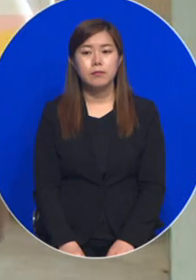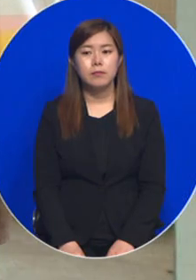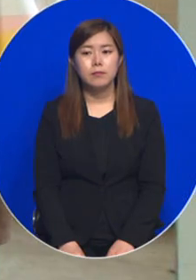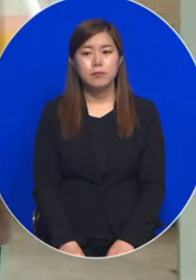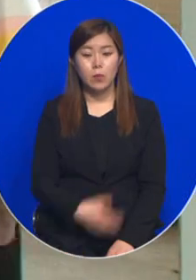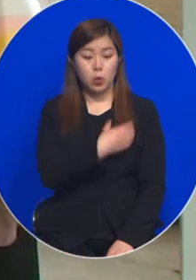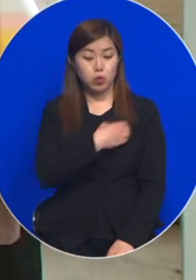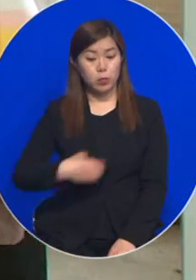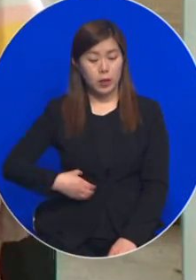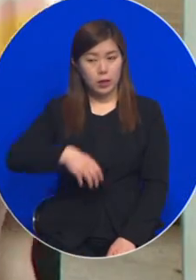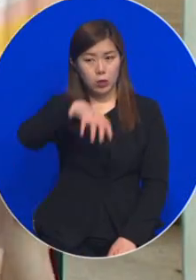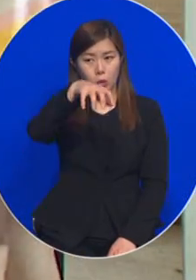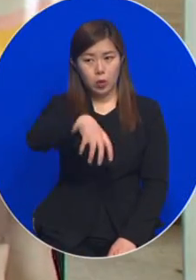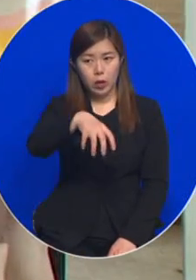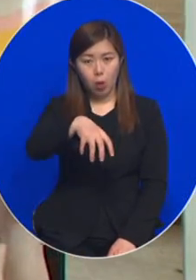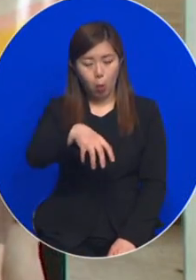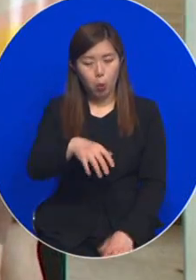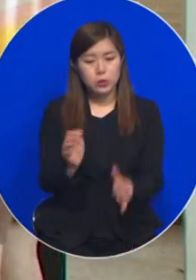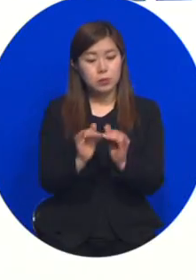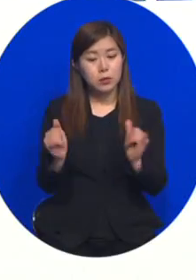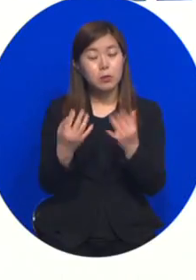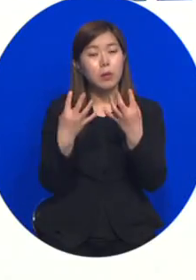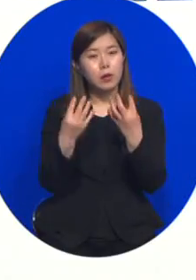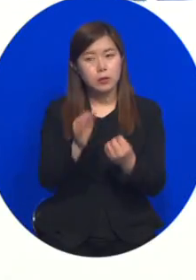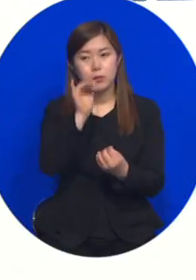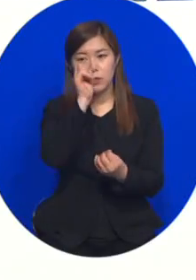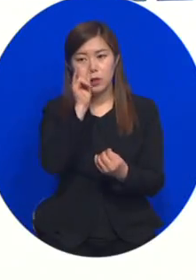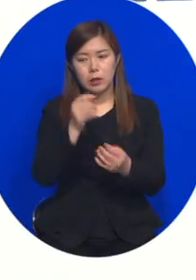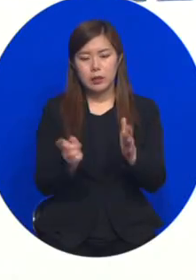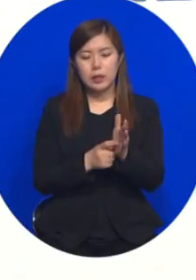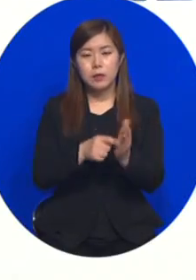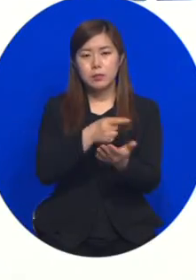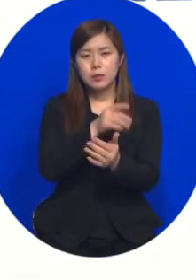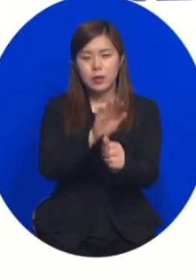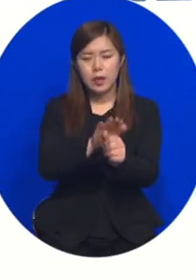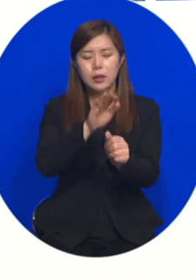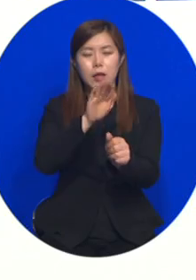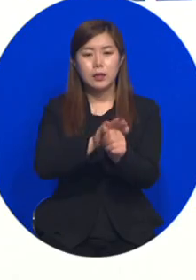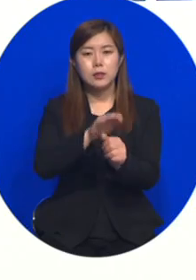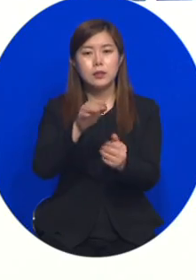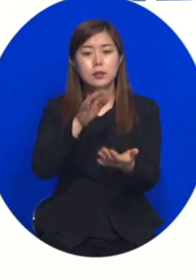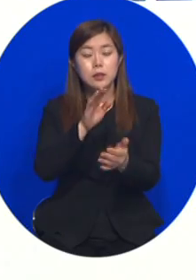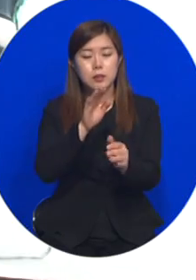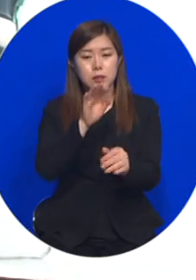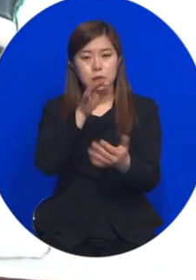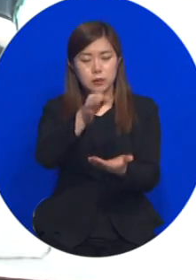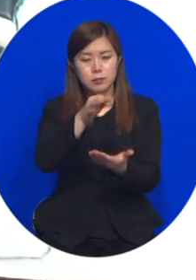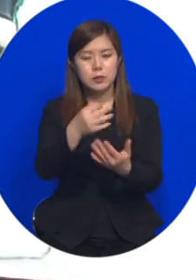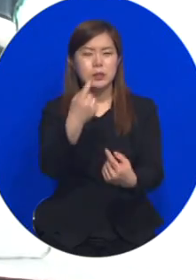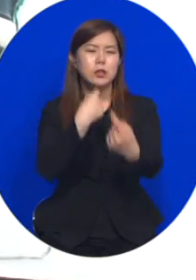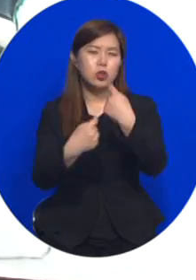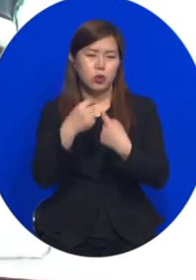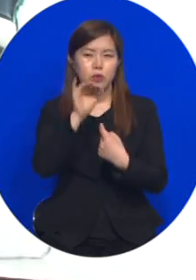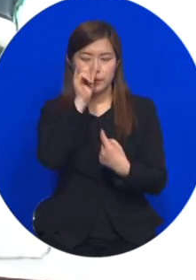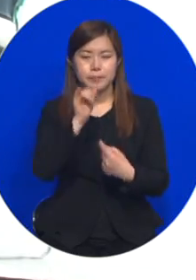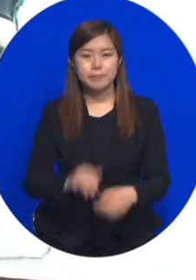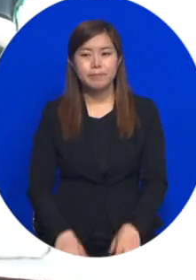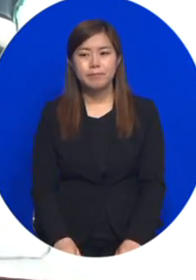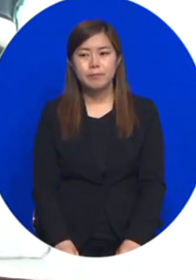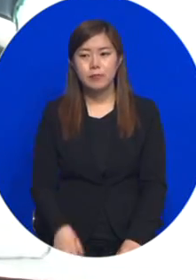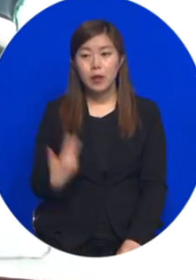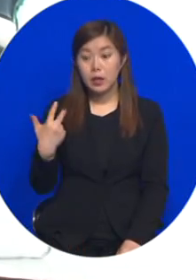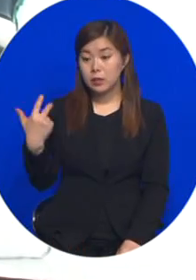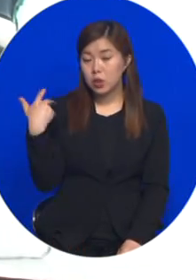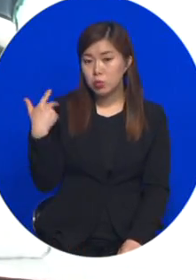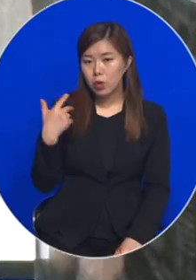주민센터에 시민들의 발길이 이어집니다 긴급 재난 지원금 현장 신청을 하기 위해서입니다 지난주부터 인터넷